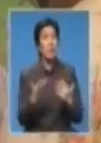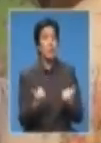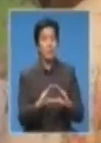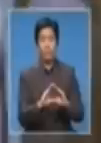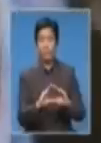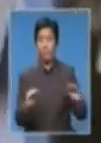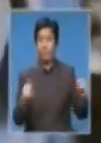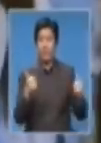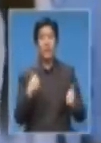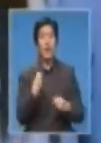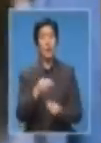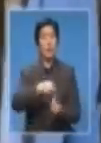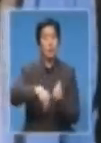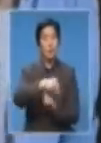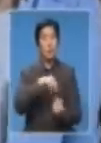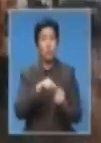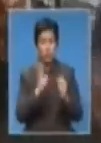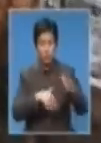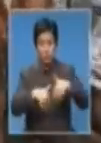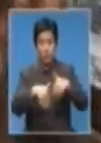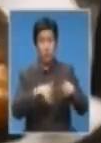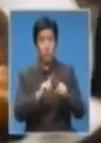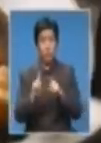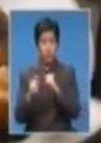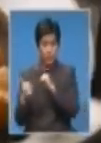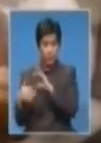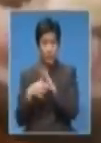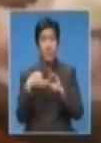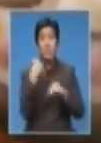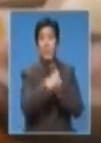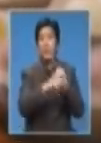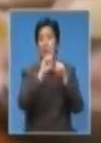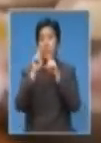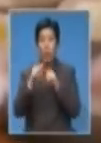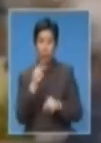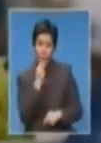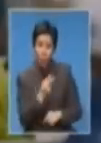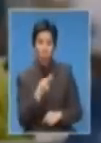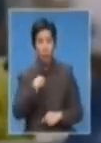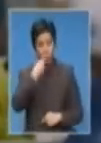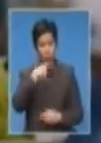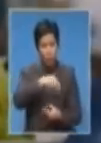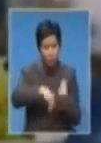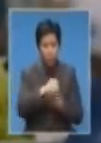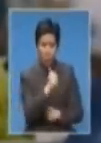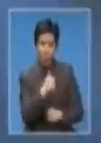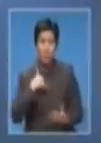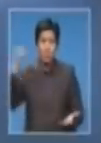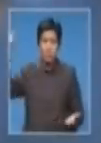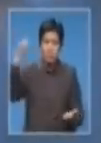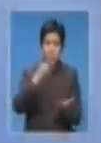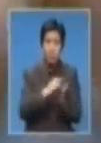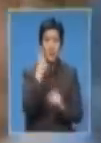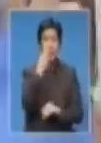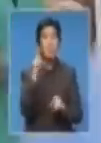ประเทศนะครับก็ทำให้ภาคธุรกิจภาคประชาชนแล้วก็ต่างชาตินะครับรู้สึกมั่นใจในการดำเนินการธุรกิจทำให้การดำเนินชี